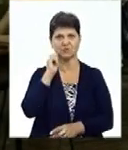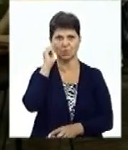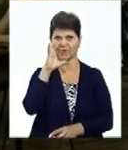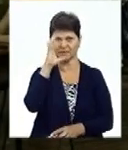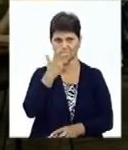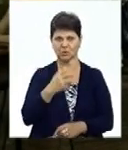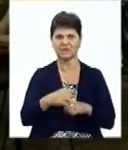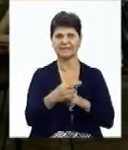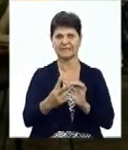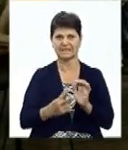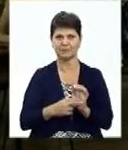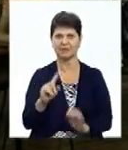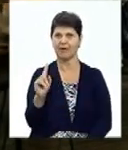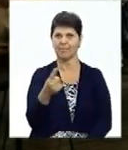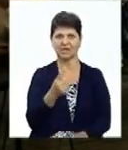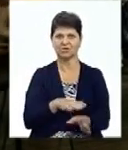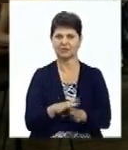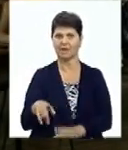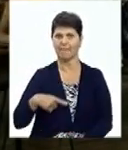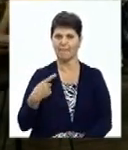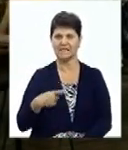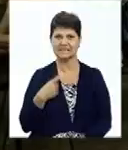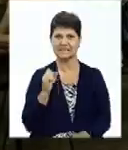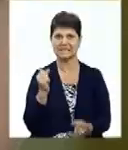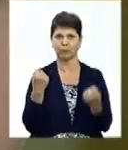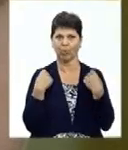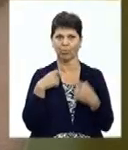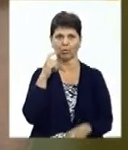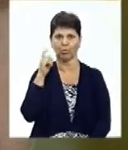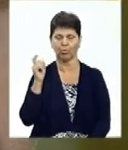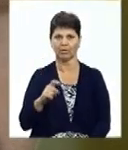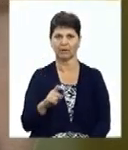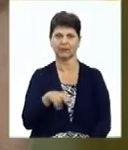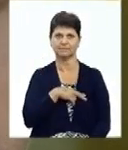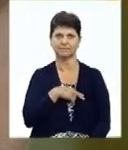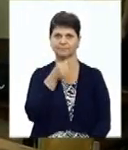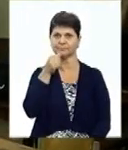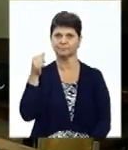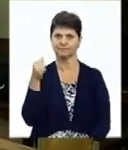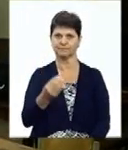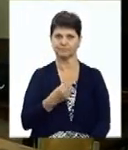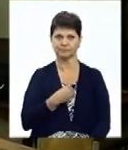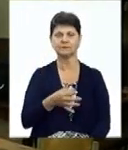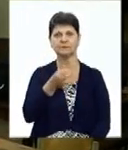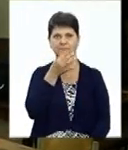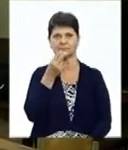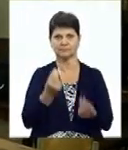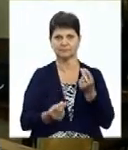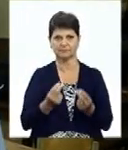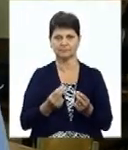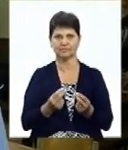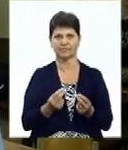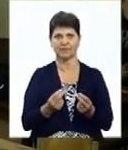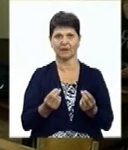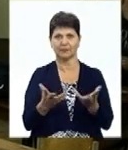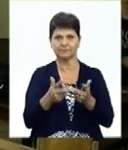займатися, 17 вперше виконав майстра спорту України, присвоїли лише в минулому році. Подобається грати, там,